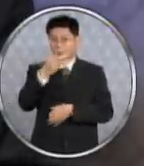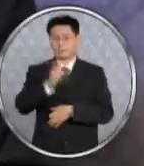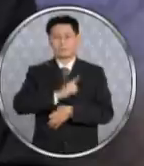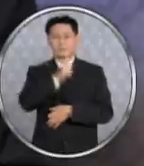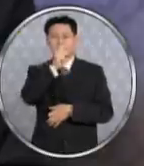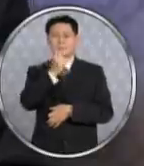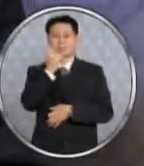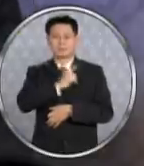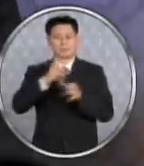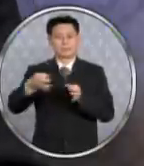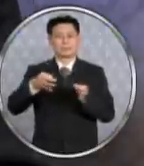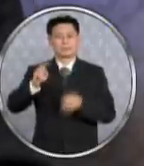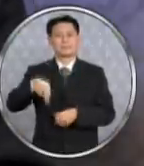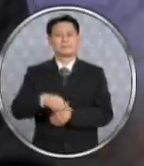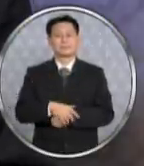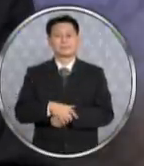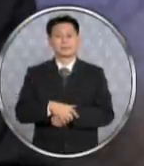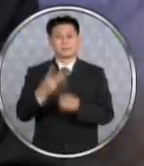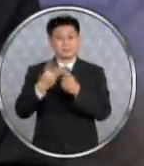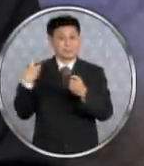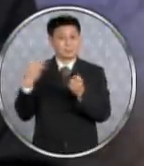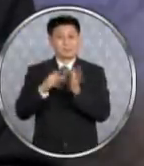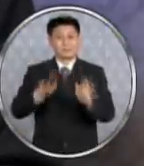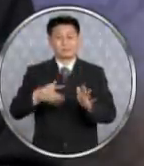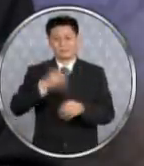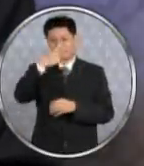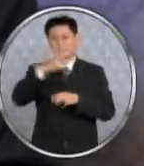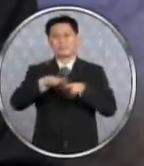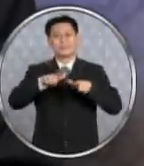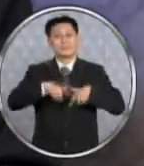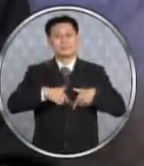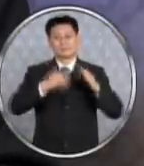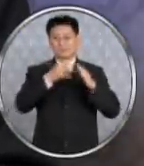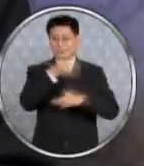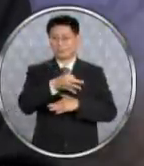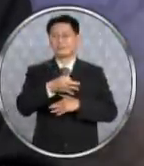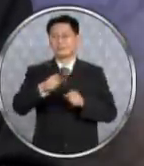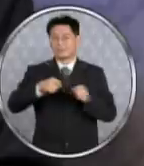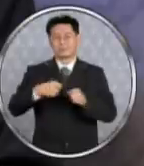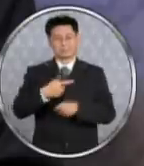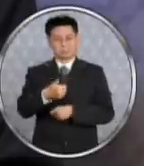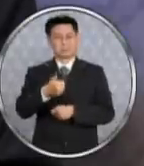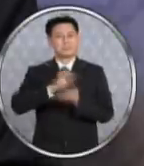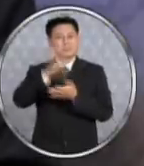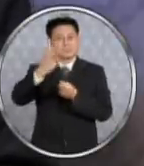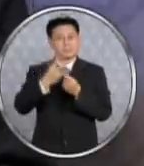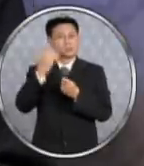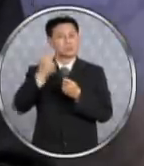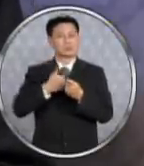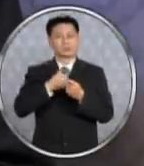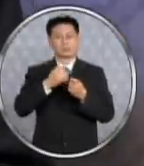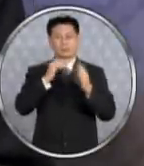乡开创自己的事业。过去3年，青年安心成家方案很受欢迎。未来4年，年轻人要想租房